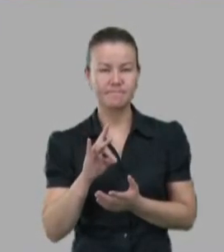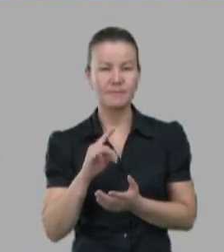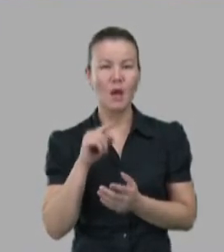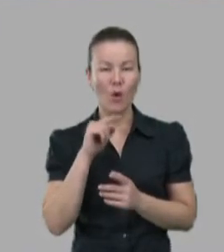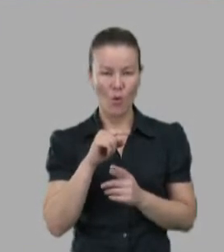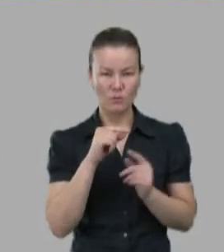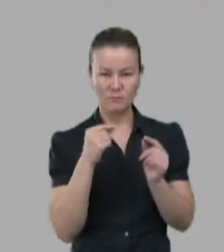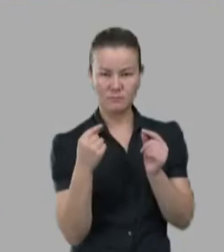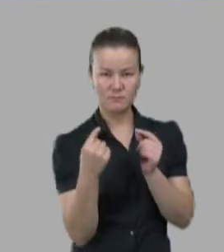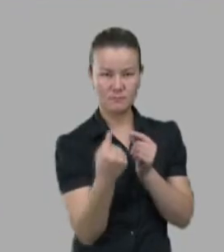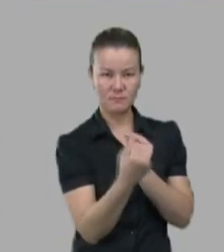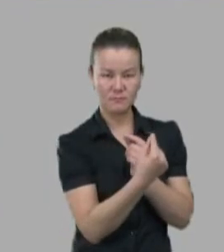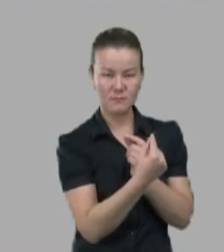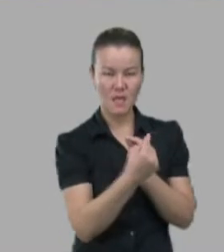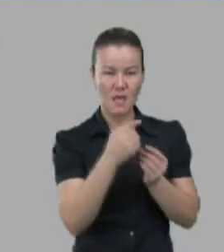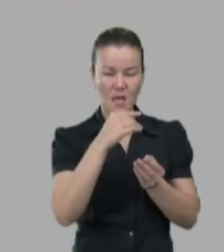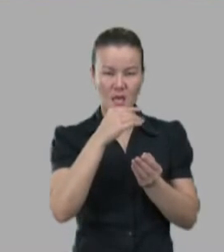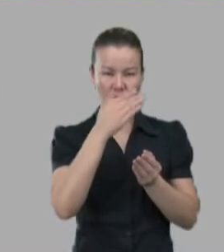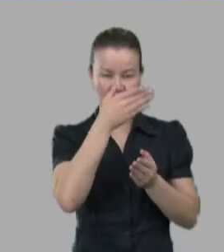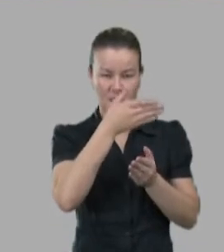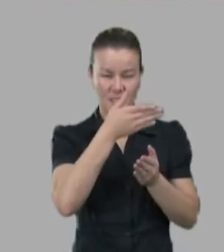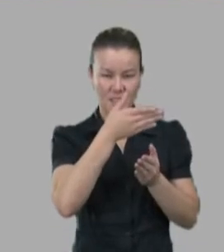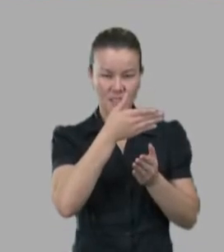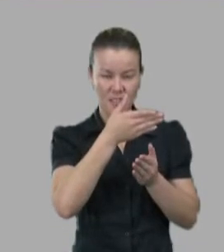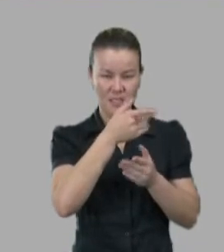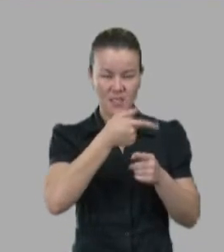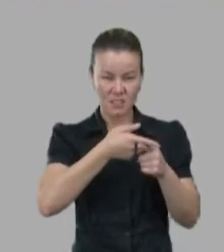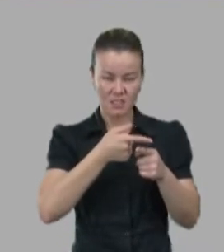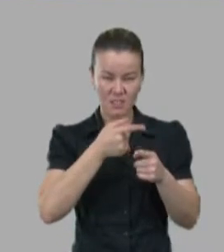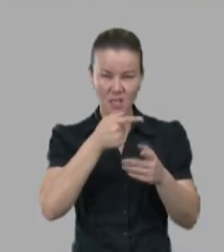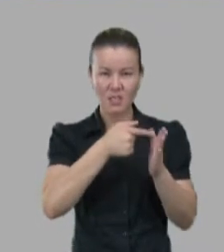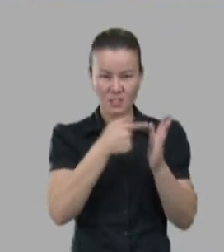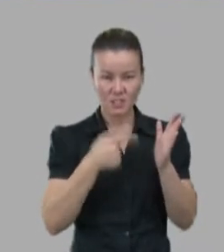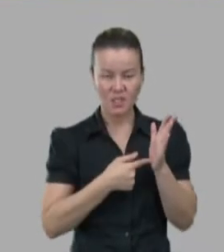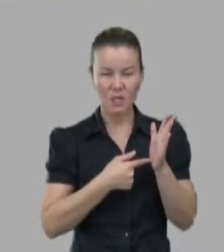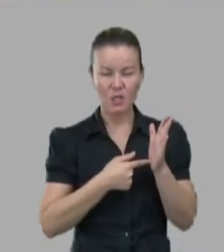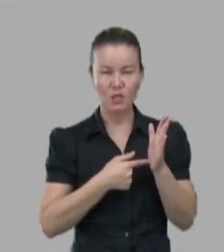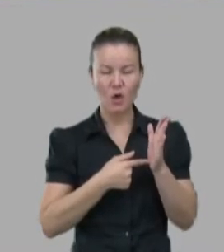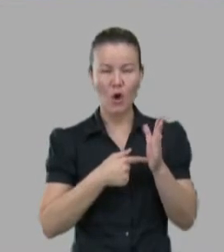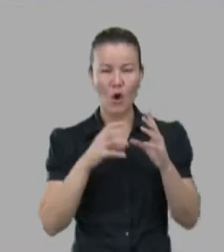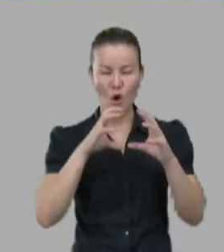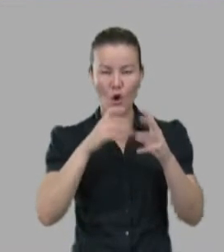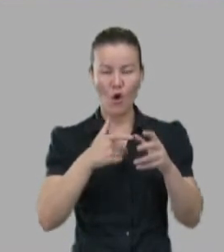Он делит глобус на два полушария